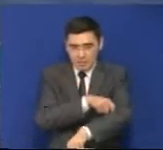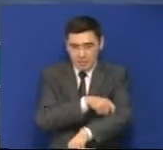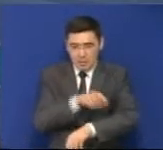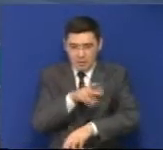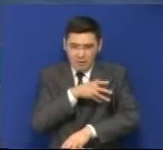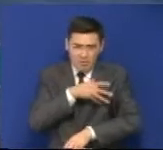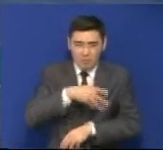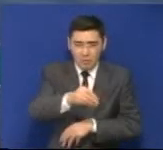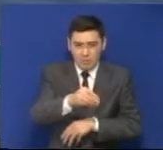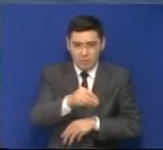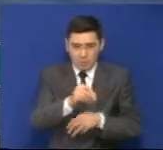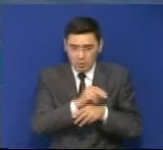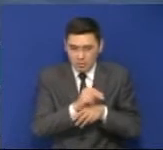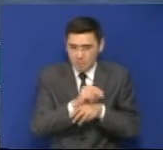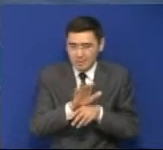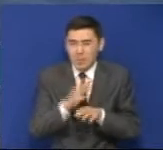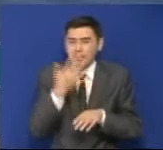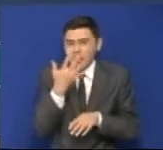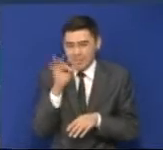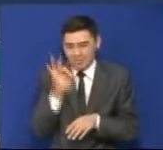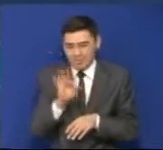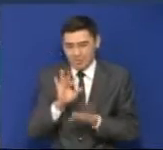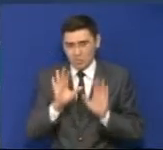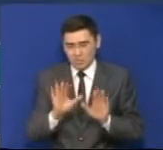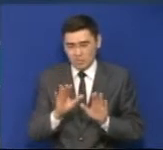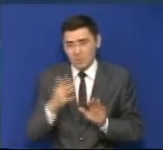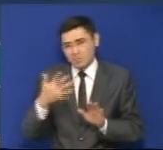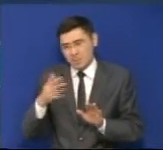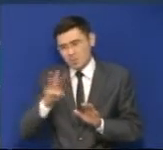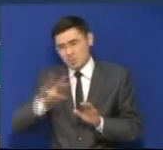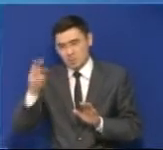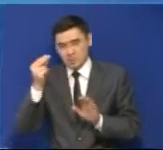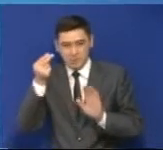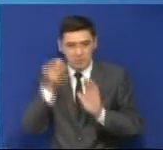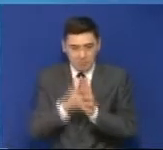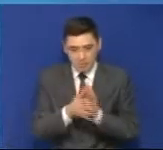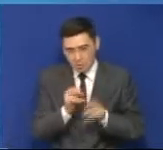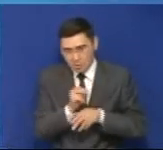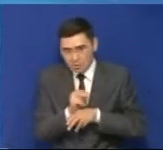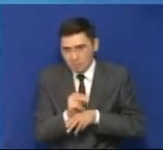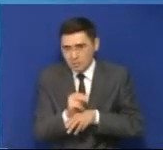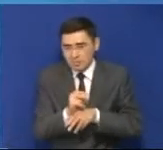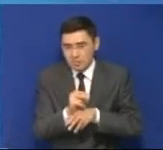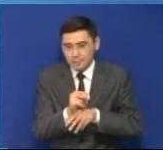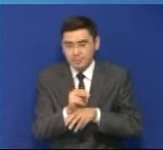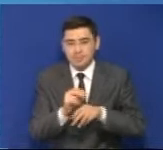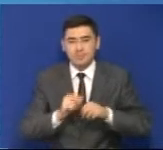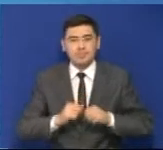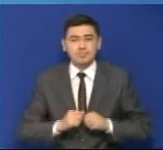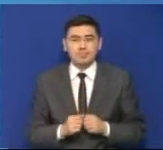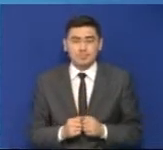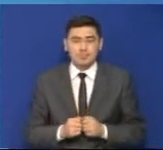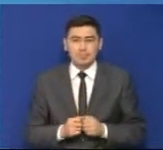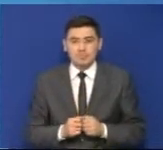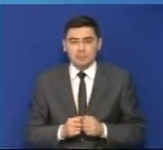жолының 5% ғана жасалған. Бұл мақсатқа 50 миллион теңгеге жуық қаражат жұмсалған. Бөлім мамандарының мәліметінше жөндеуден өткен